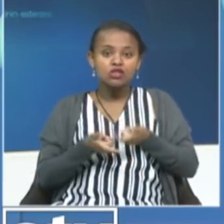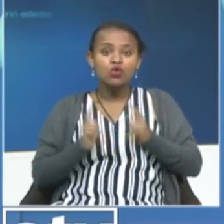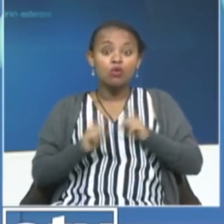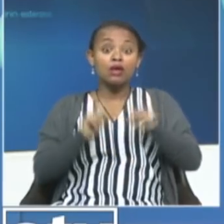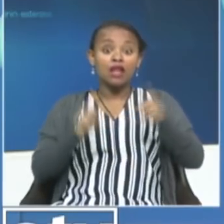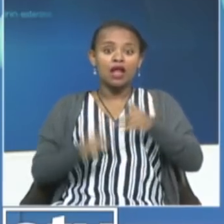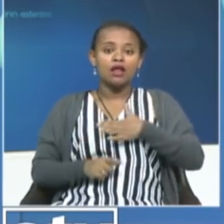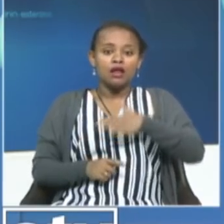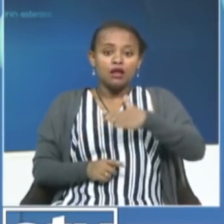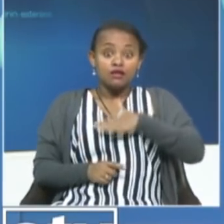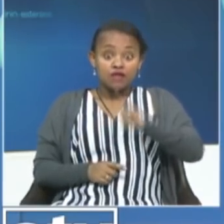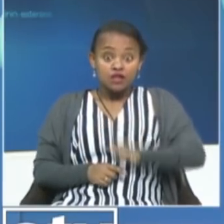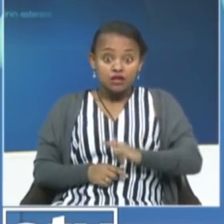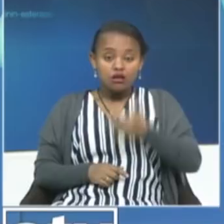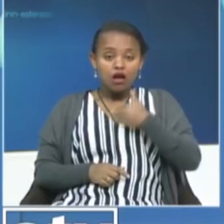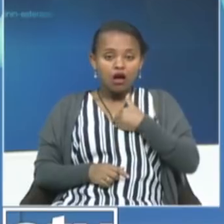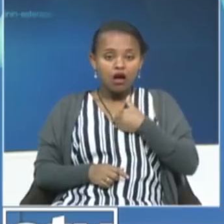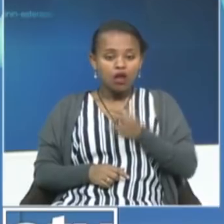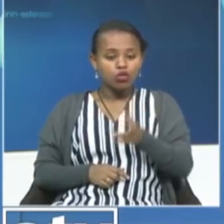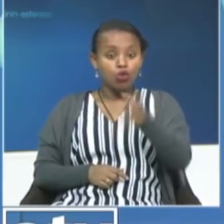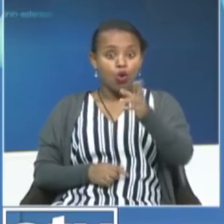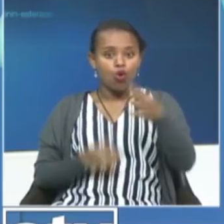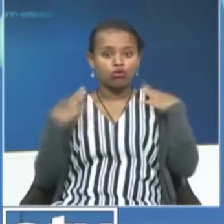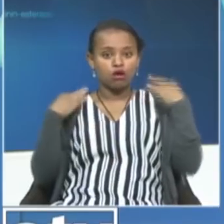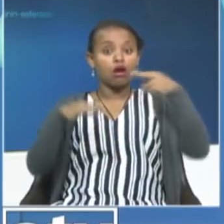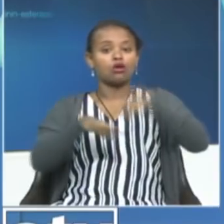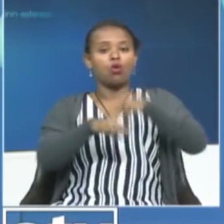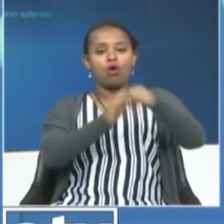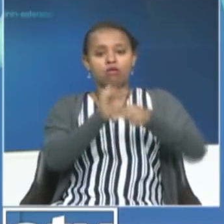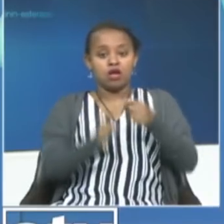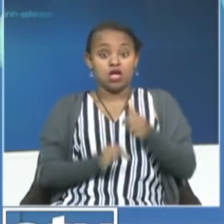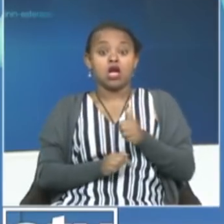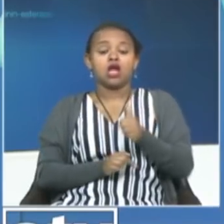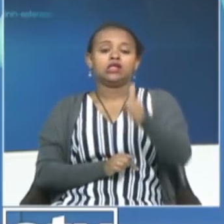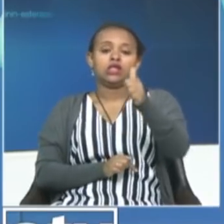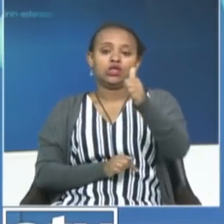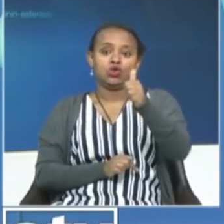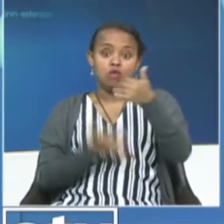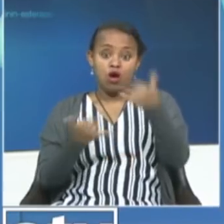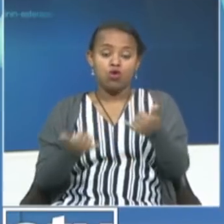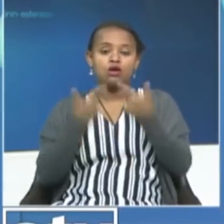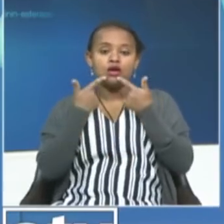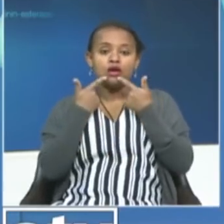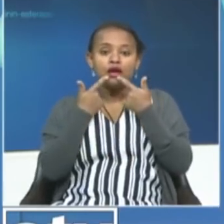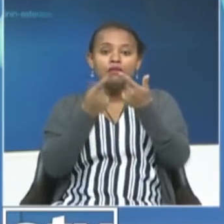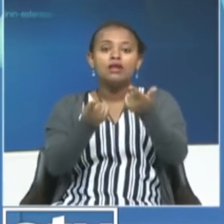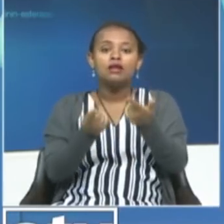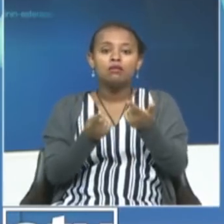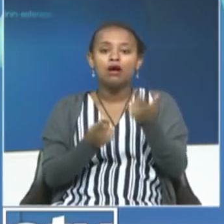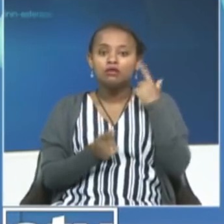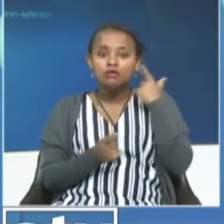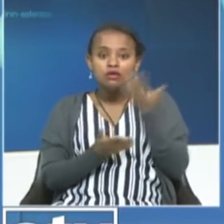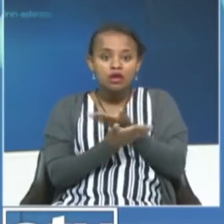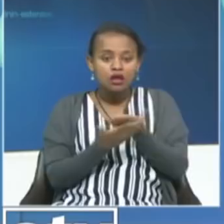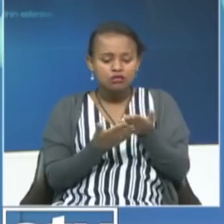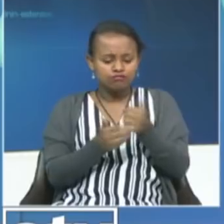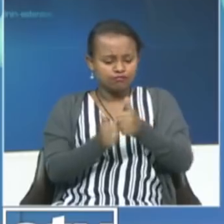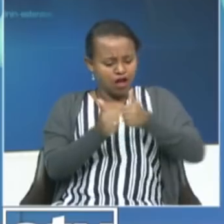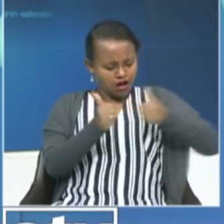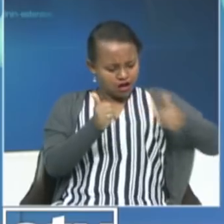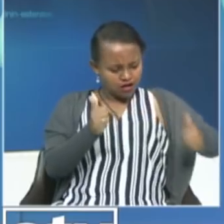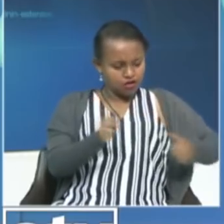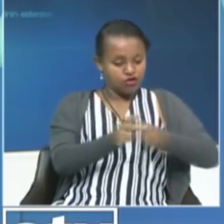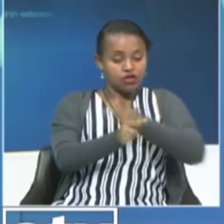ቶሎ ብሎ ጤና ተቋም ላይ መሄድ፣ ራሳቸውንም በጣም አሁን ከሚባሉ ነገሮች አርቀውና ተጠንቅቆ